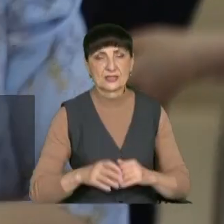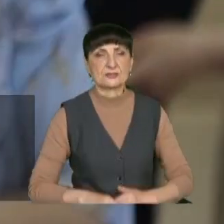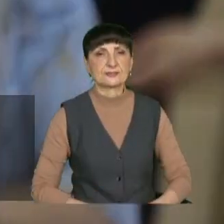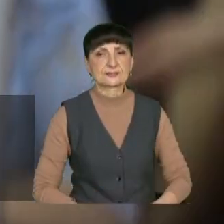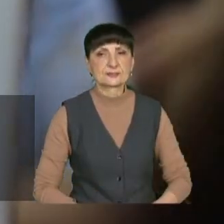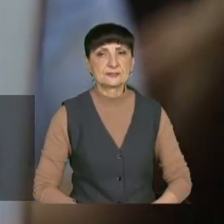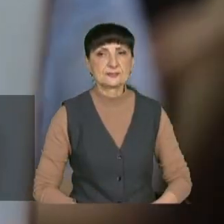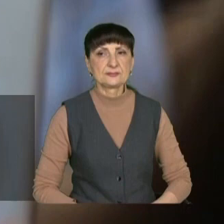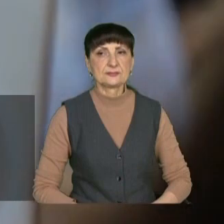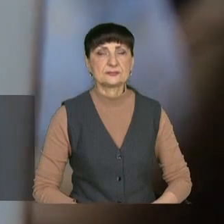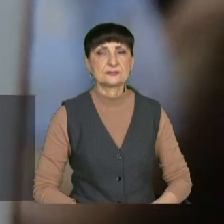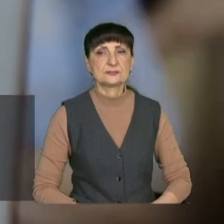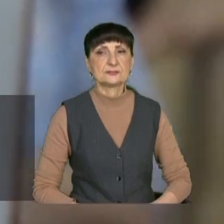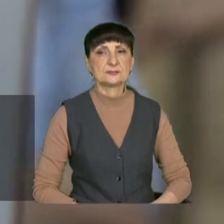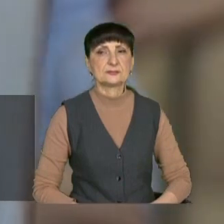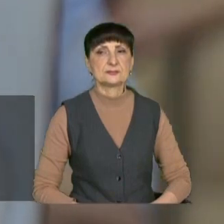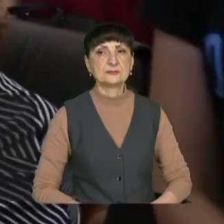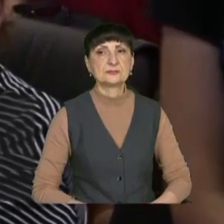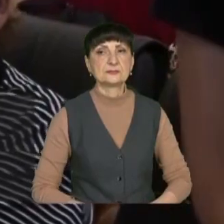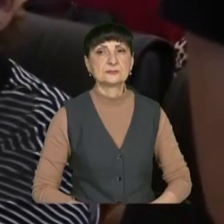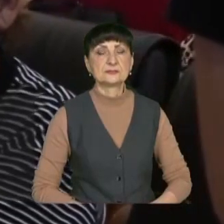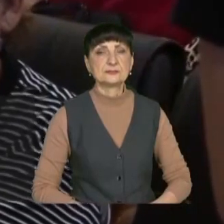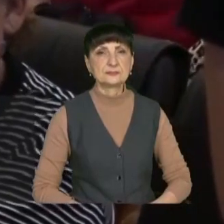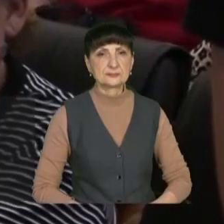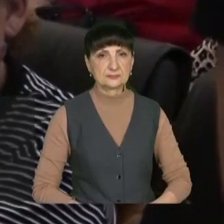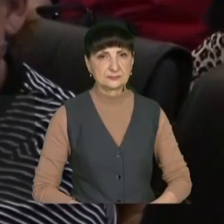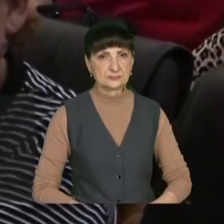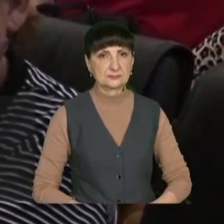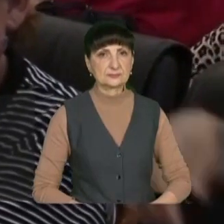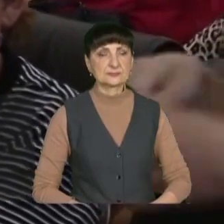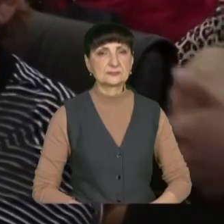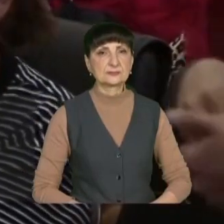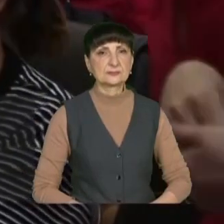Алибекова, Алинур Уалихан, Юрий Осипенко, телеканал Алматы, Западно-Казахстанская область.